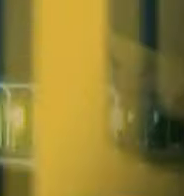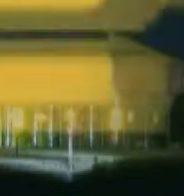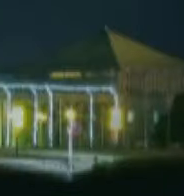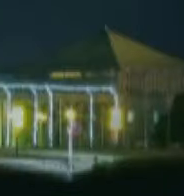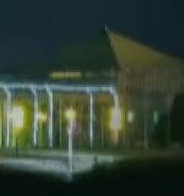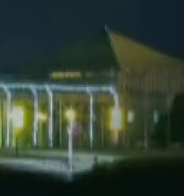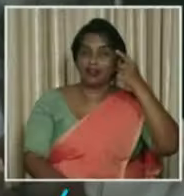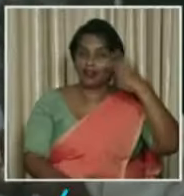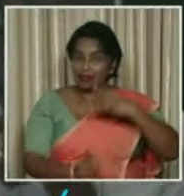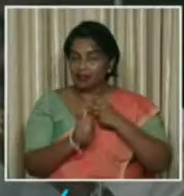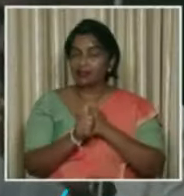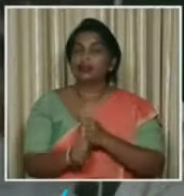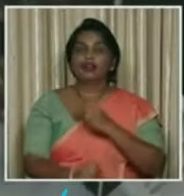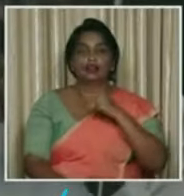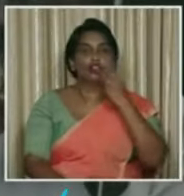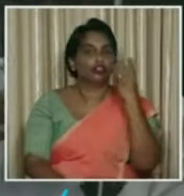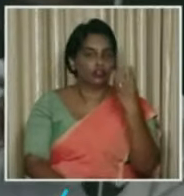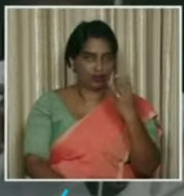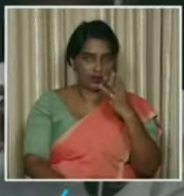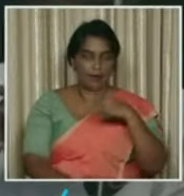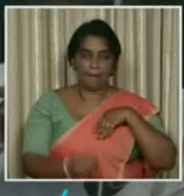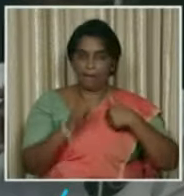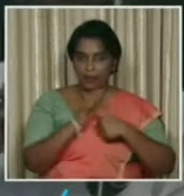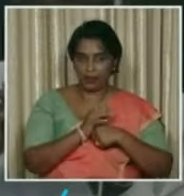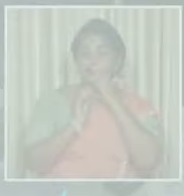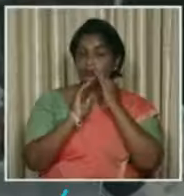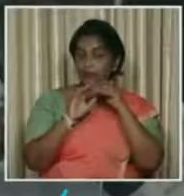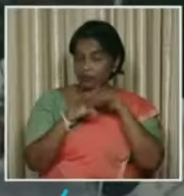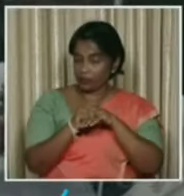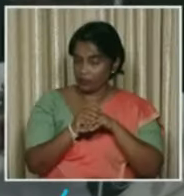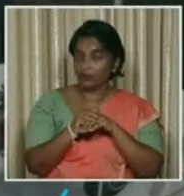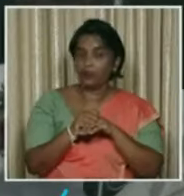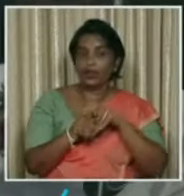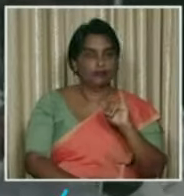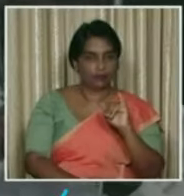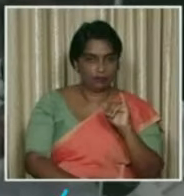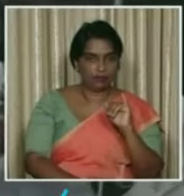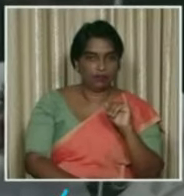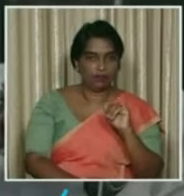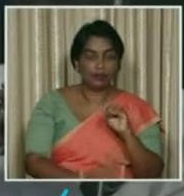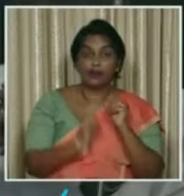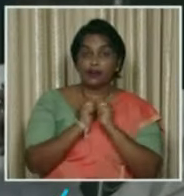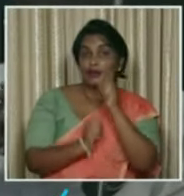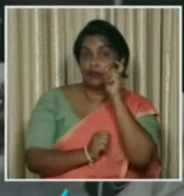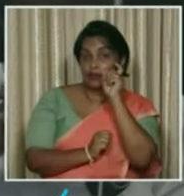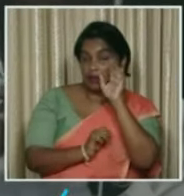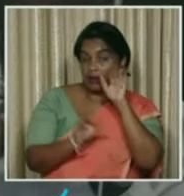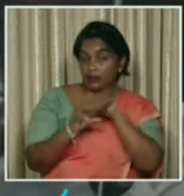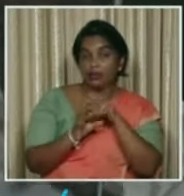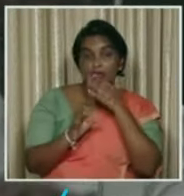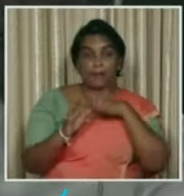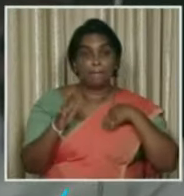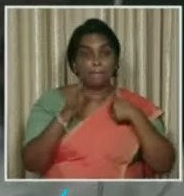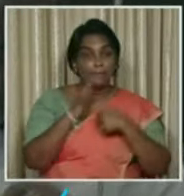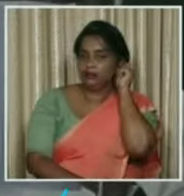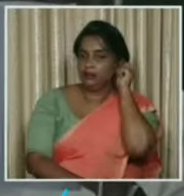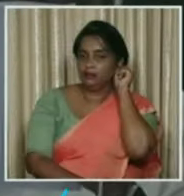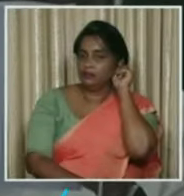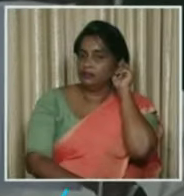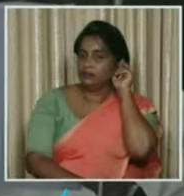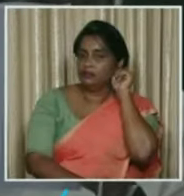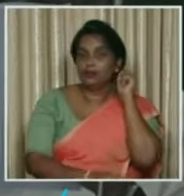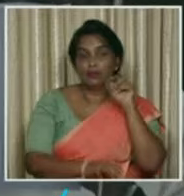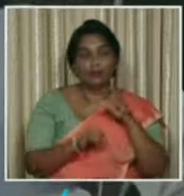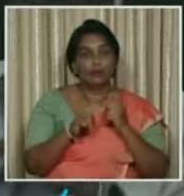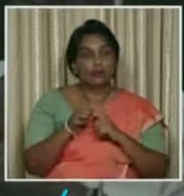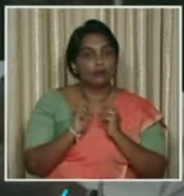ලබා දෙන්නේ ශ්‍රේණිධාරී විදුහල්පතිතුරුන් සිටින පාසල් සංඛ්‍යාව 126යි. වැඩබැල්ල විදුහල්පතිතුරුන් සිටින සංඛ්‍යාව 154යි. මේ